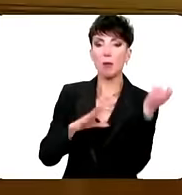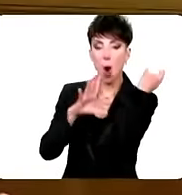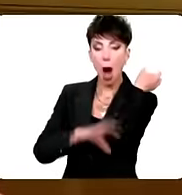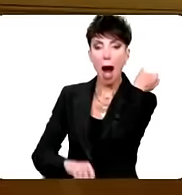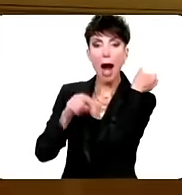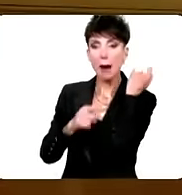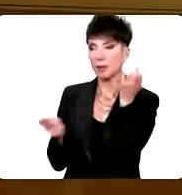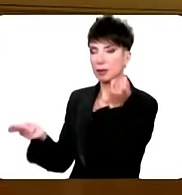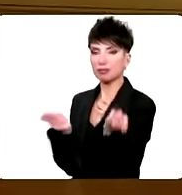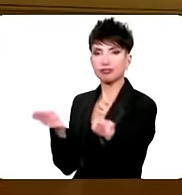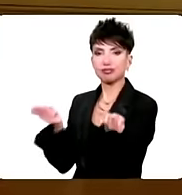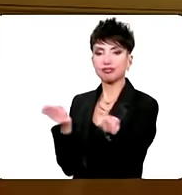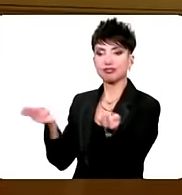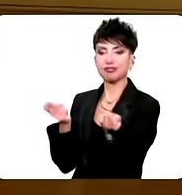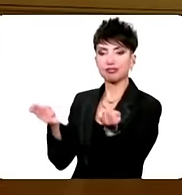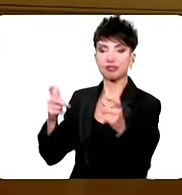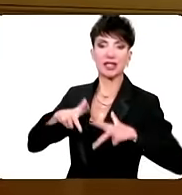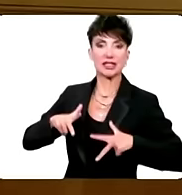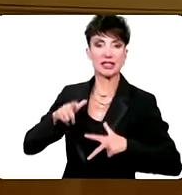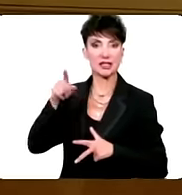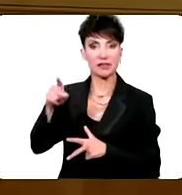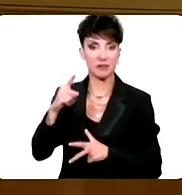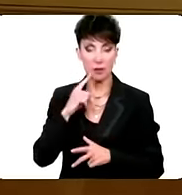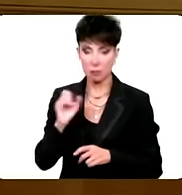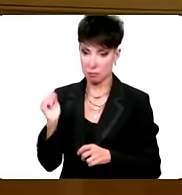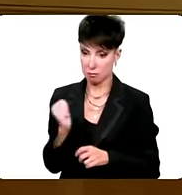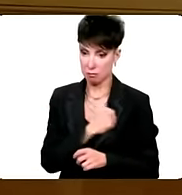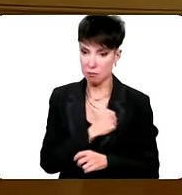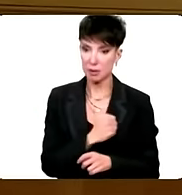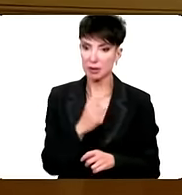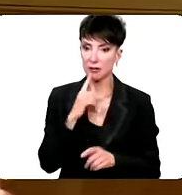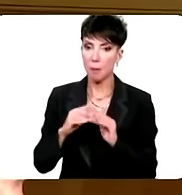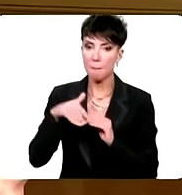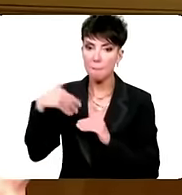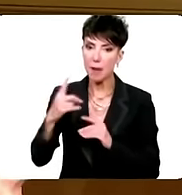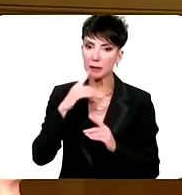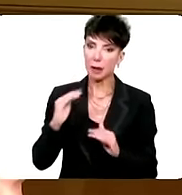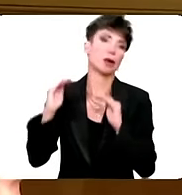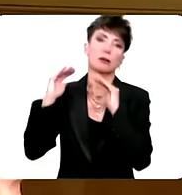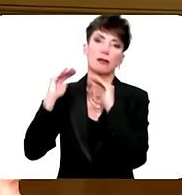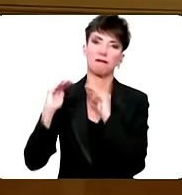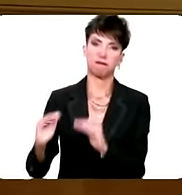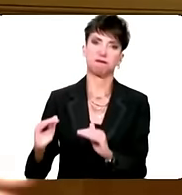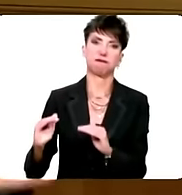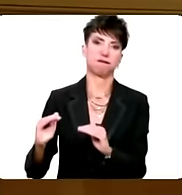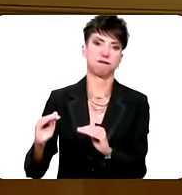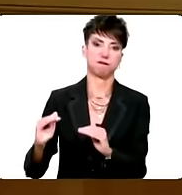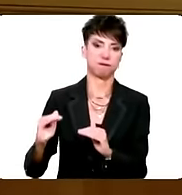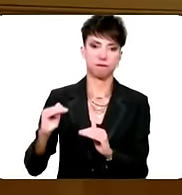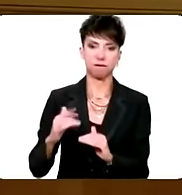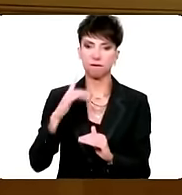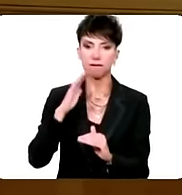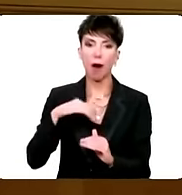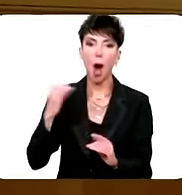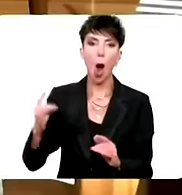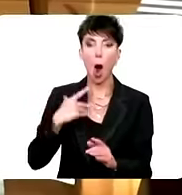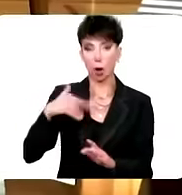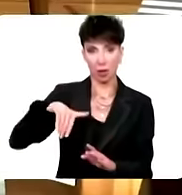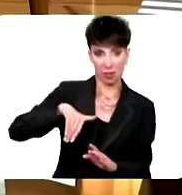μια κατάκτηση, η οποία θα μείνει και παρακαταθήκη, νομίζω, στο Πρωθυπουργικό Γραφείο και όταν εγώ δεν θα είμαι